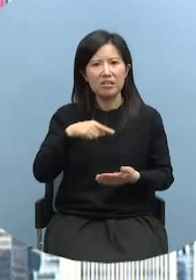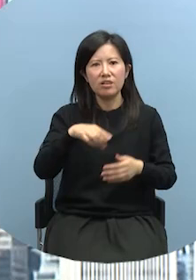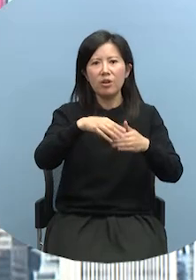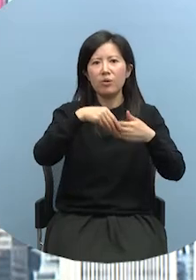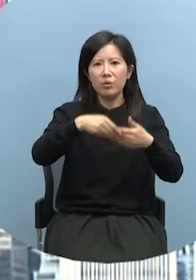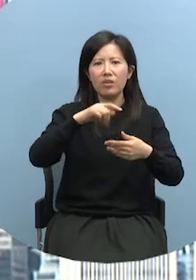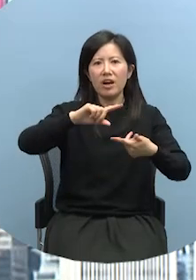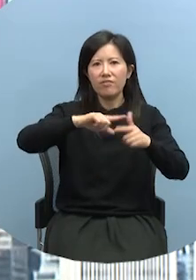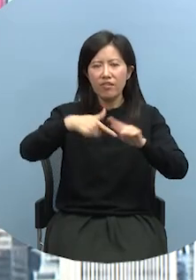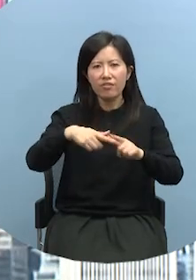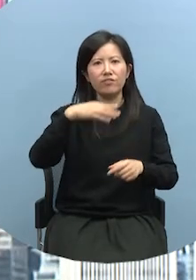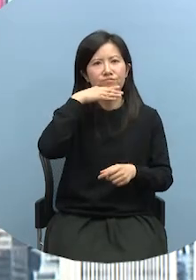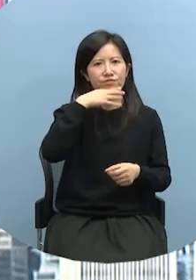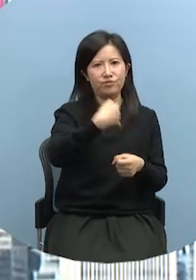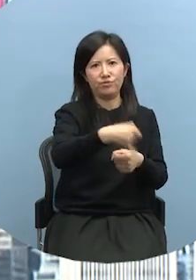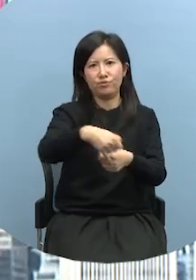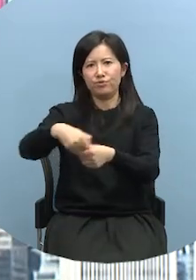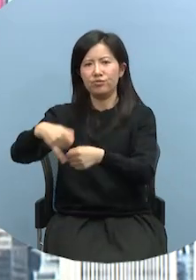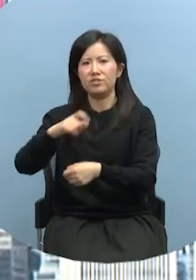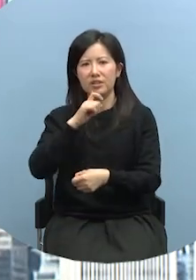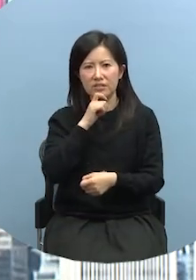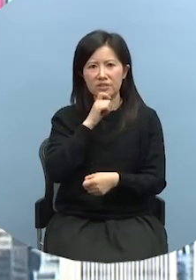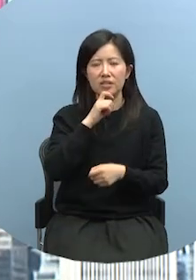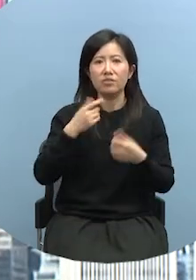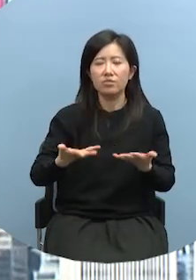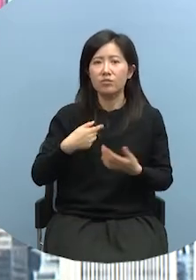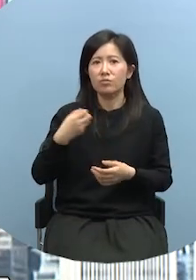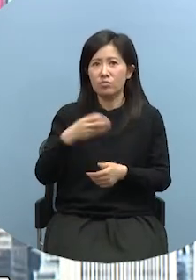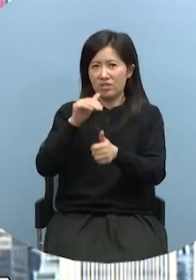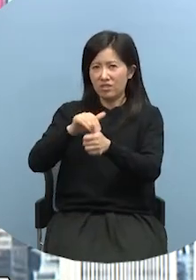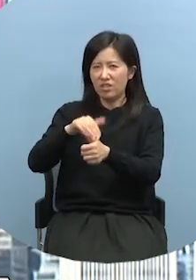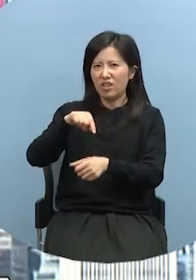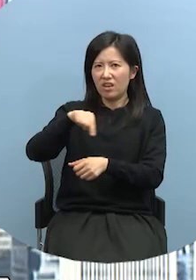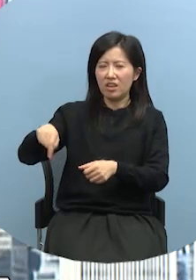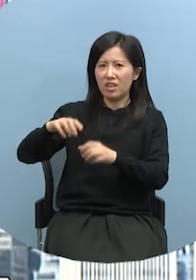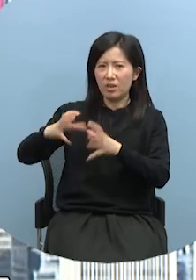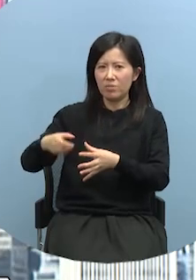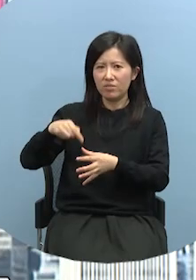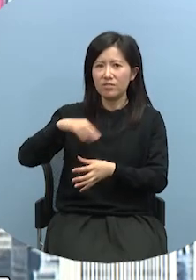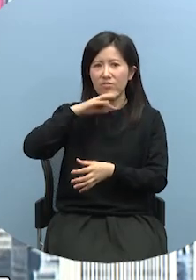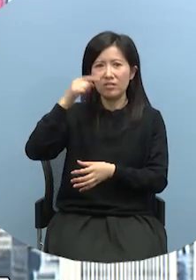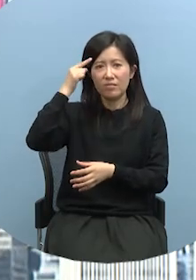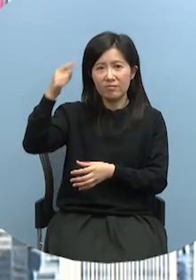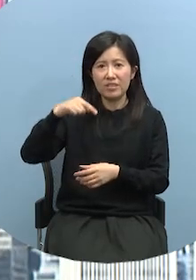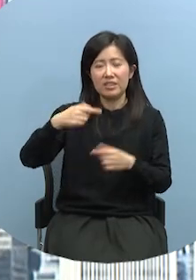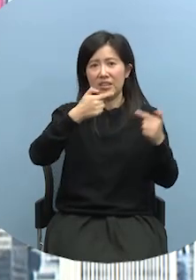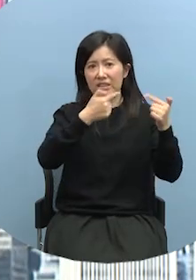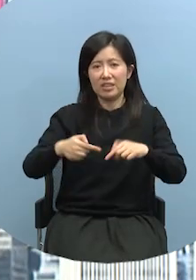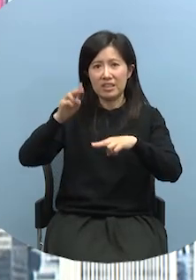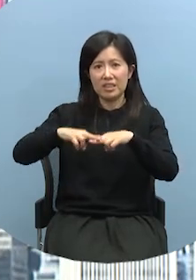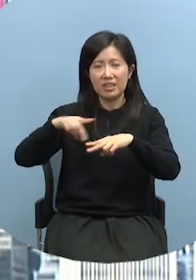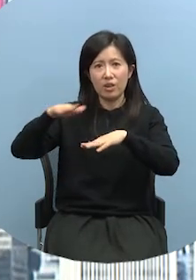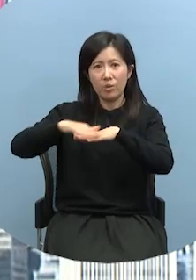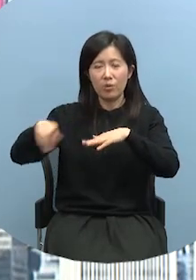毒我們的年輕人。最後我也要警告呢是這些人呢，如果你們是想繼續危害國家安全，我要告訴你，